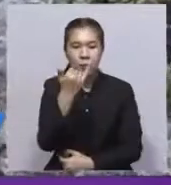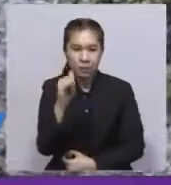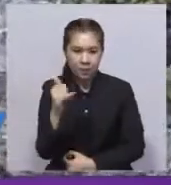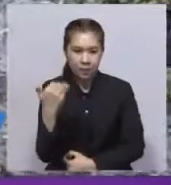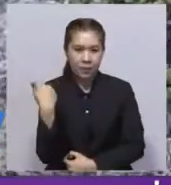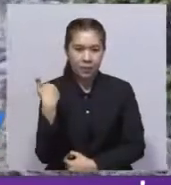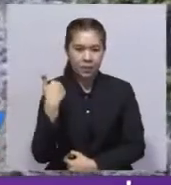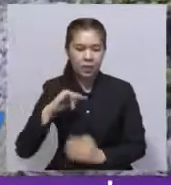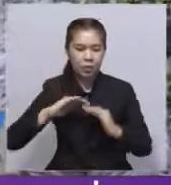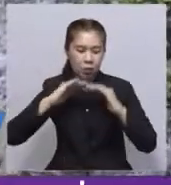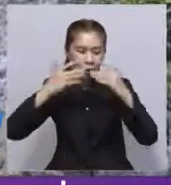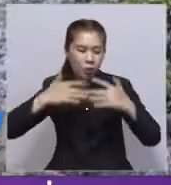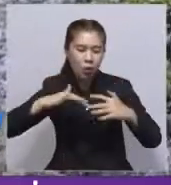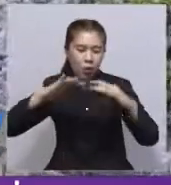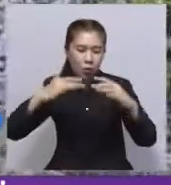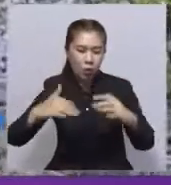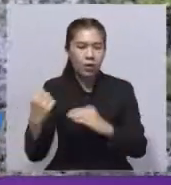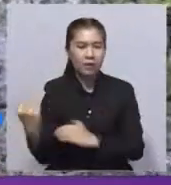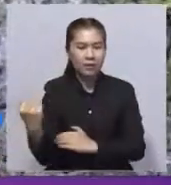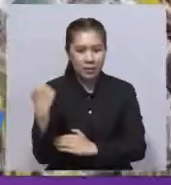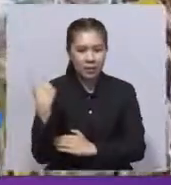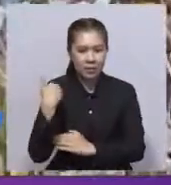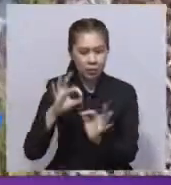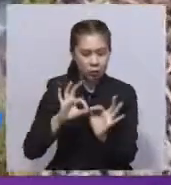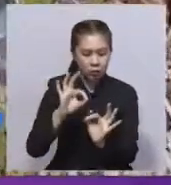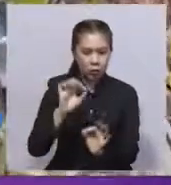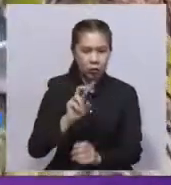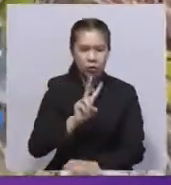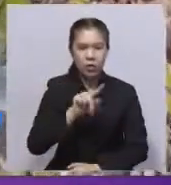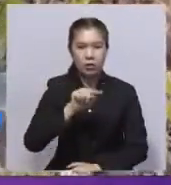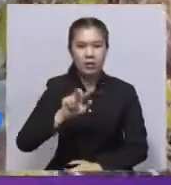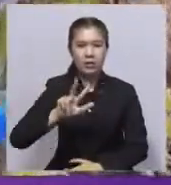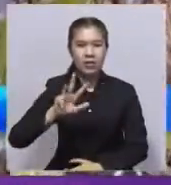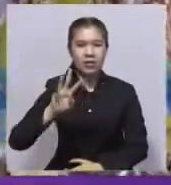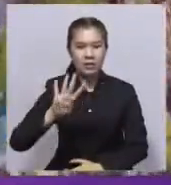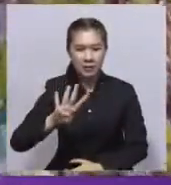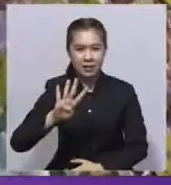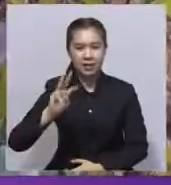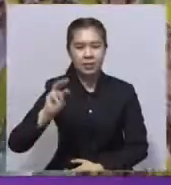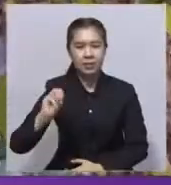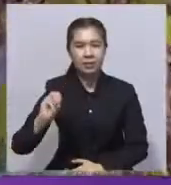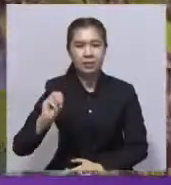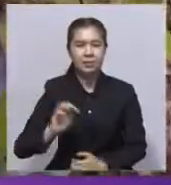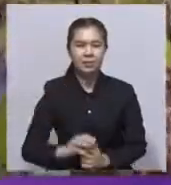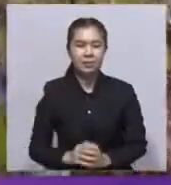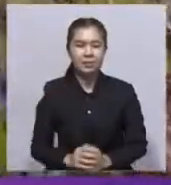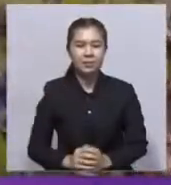ลื่นลมบริเวณอ่าวไทยมีกำลังแรงโดยมีคลื่นสูงอยู่ที่ 2-4 เมตร